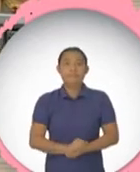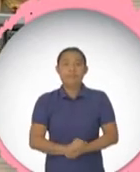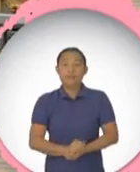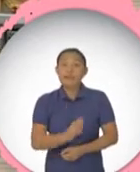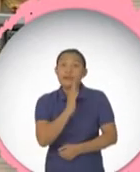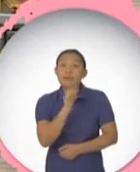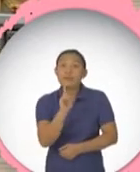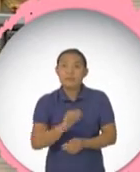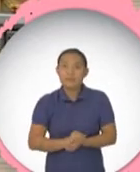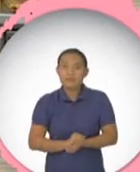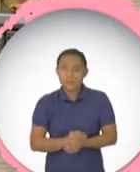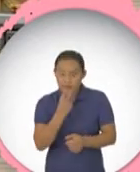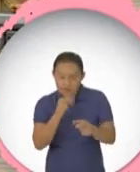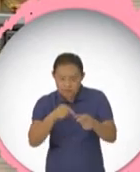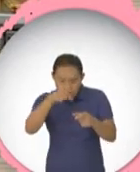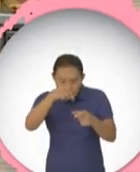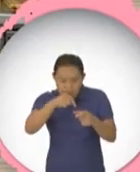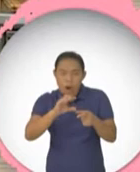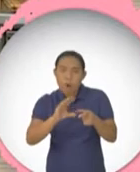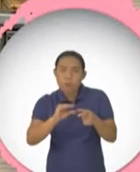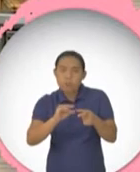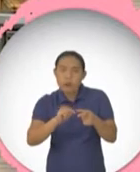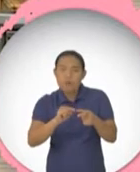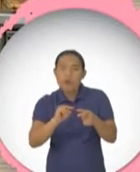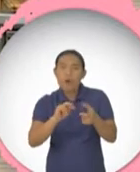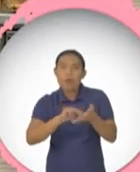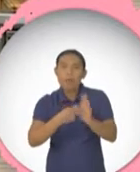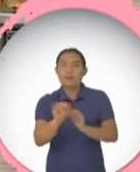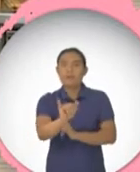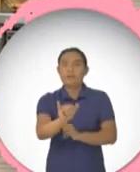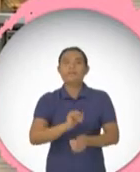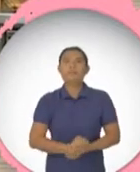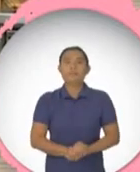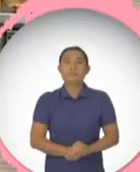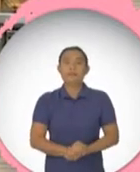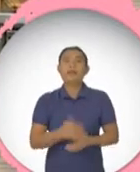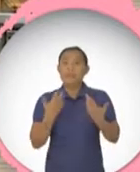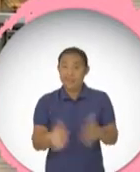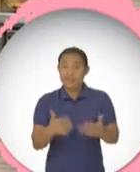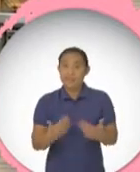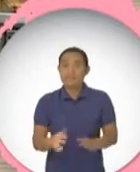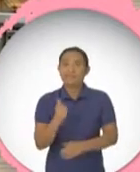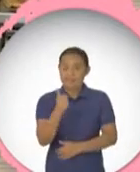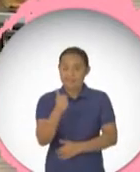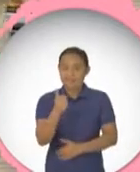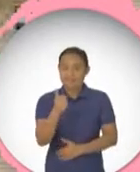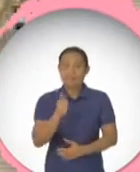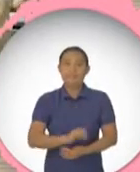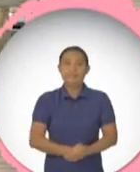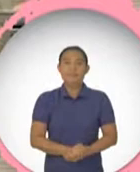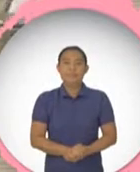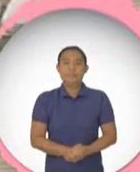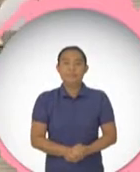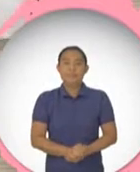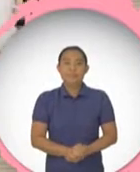ายังไม่สุกเนี่ยมันจะใสๆค่ะกดลงไปแล้วยังนิ่มอยู่นะคะ แต่นี่สุกแล้ว นี่คือสุกเรียบร้อยแล้ว นี่ครับพายของ